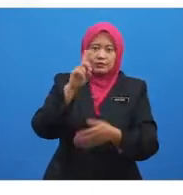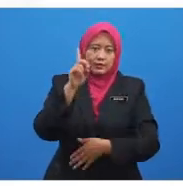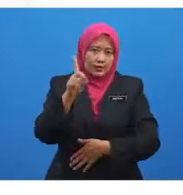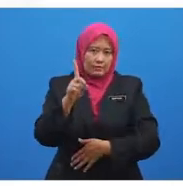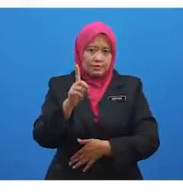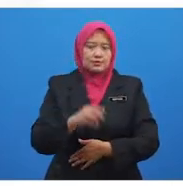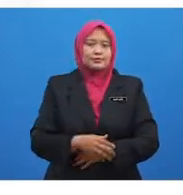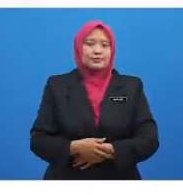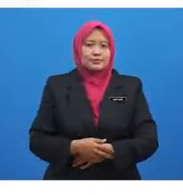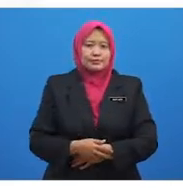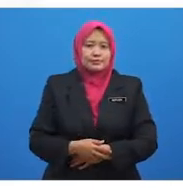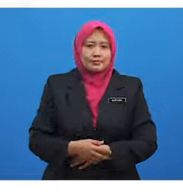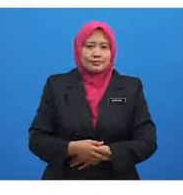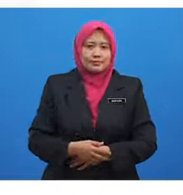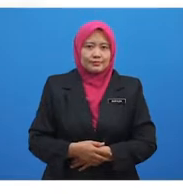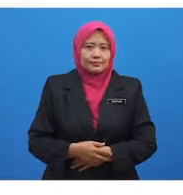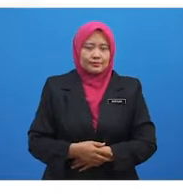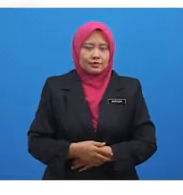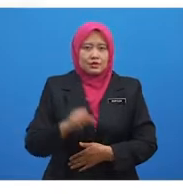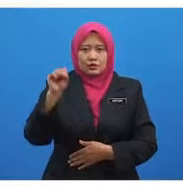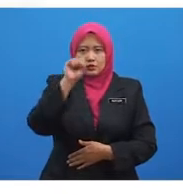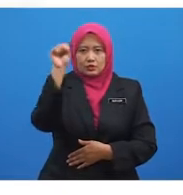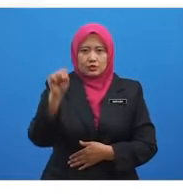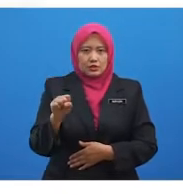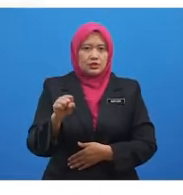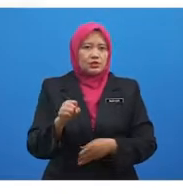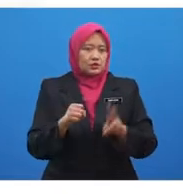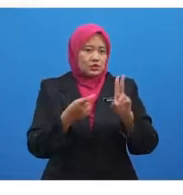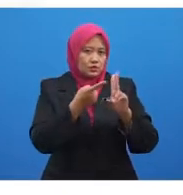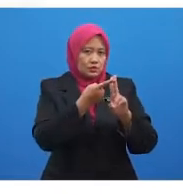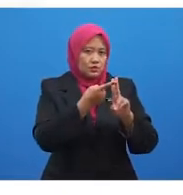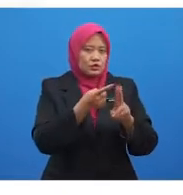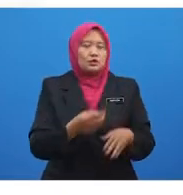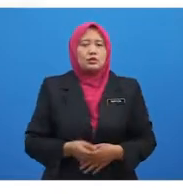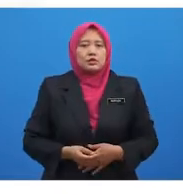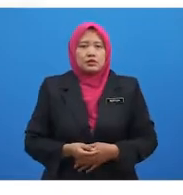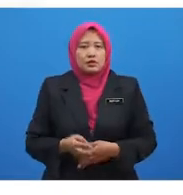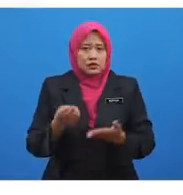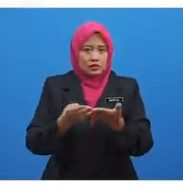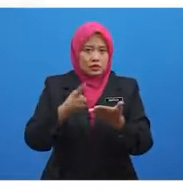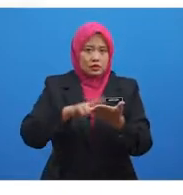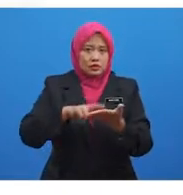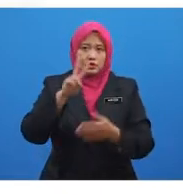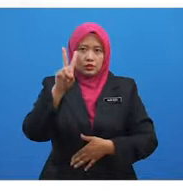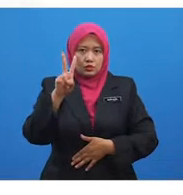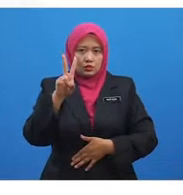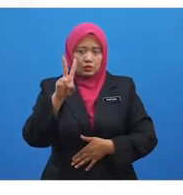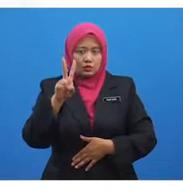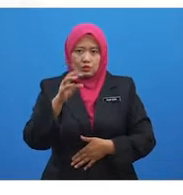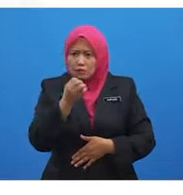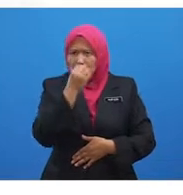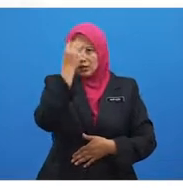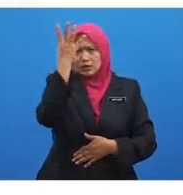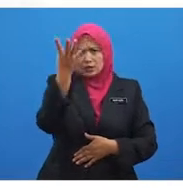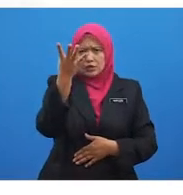atas? Soalan kedua, berdasarkan rangkap kedua, gambarkan keadaan